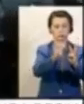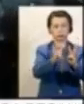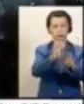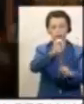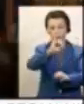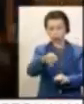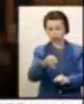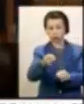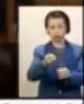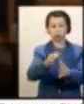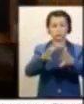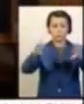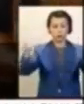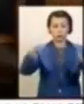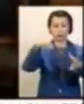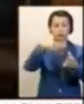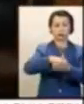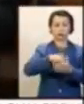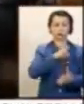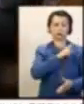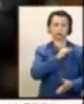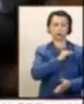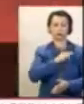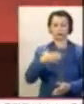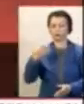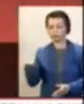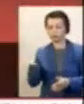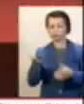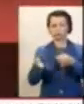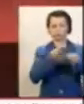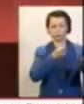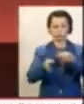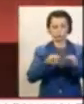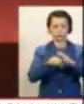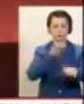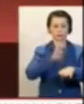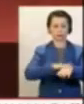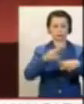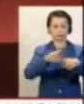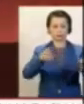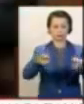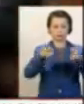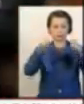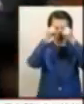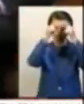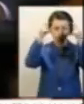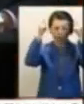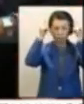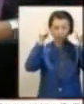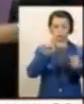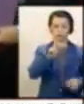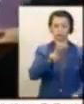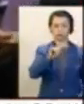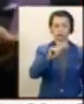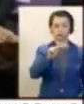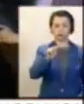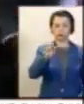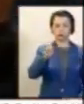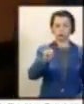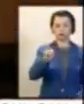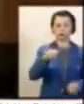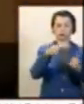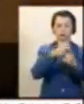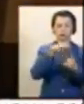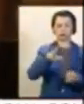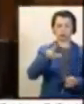antara yang terbesar dalam kementerian. Beliau menjelaskannya ketika merasmikan Majlis Convocation UIAM ke-34.